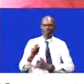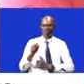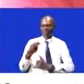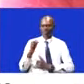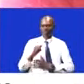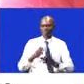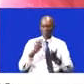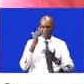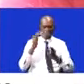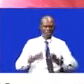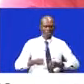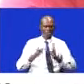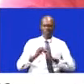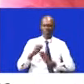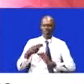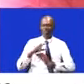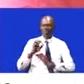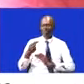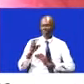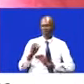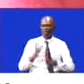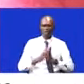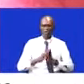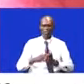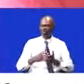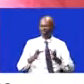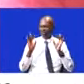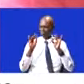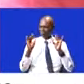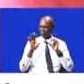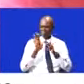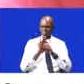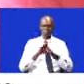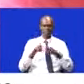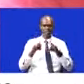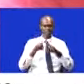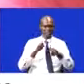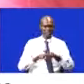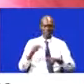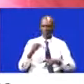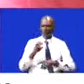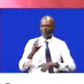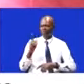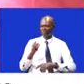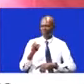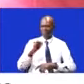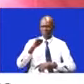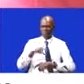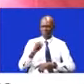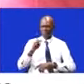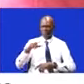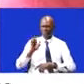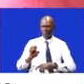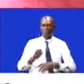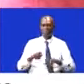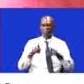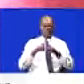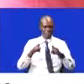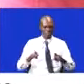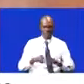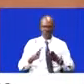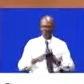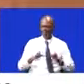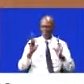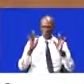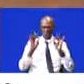e otimo chuodho mokalre kod jope bende kaka lam nogo nus ok onyal chopore en yore